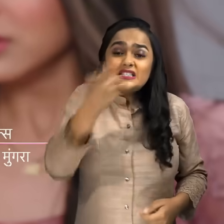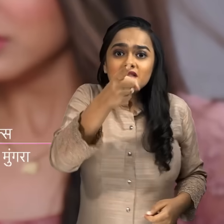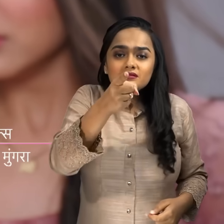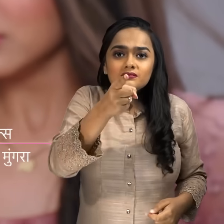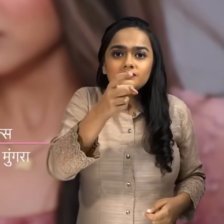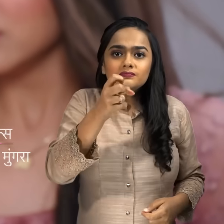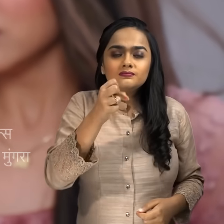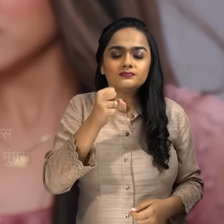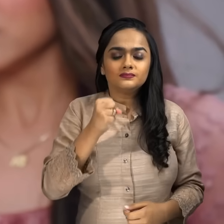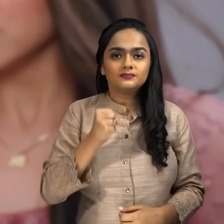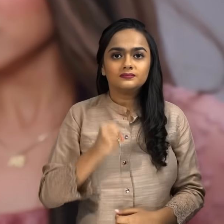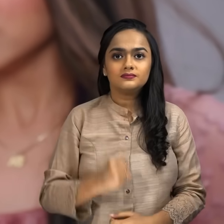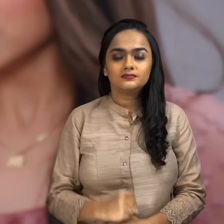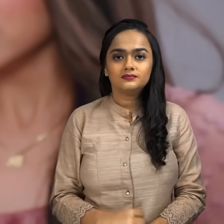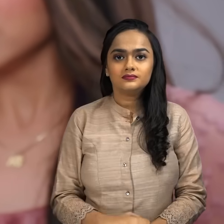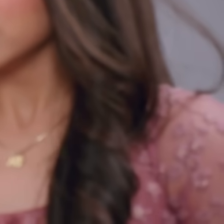है कि तू